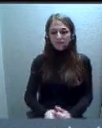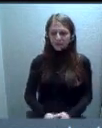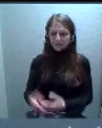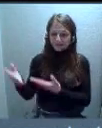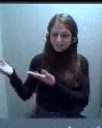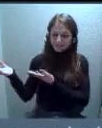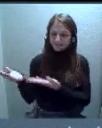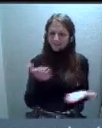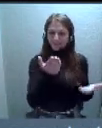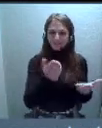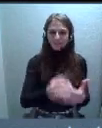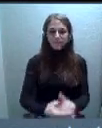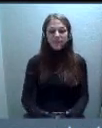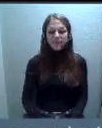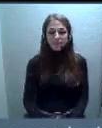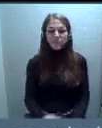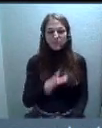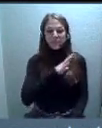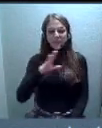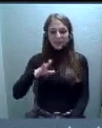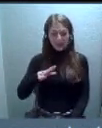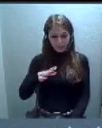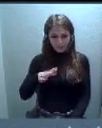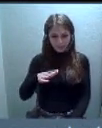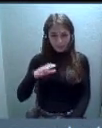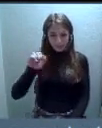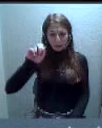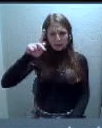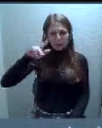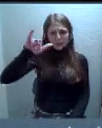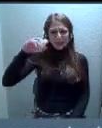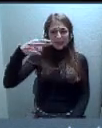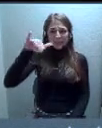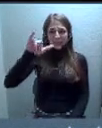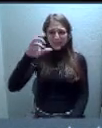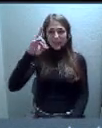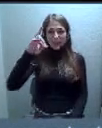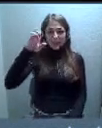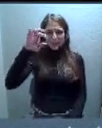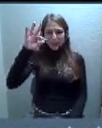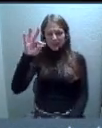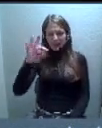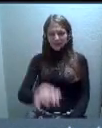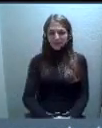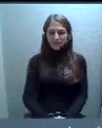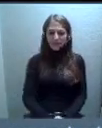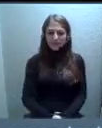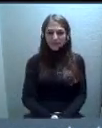Voilà, venez au milieu de la scène, s'il vous plaît. Je vous laisse au milieu de la scène. Allez, Philippe.